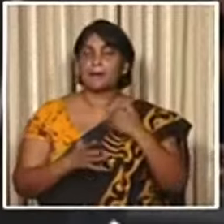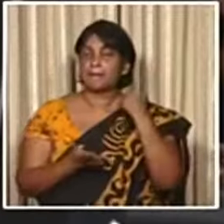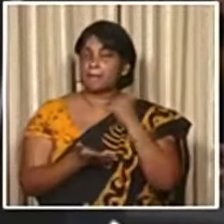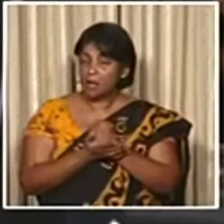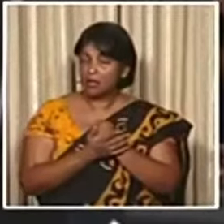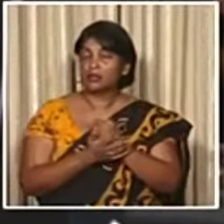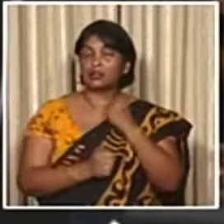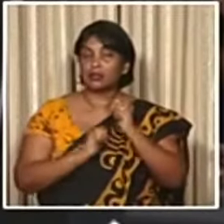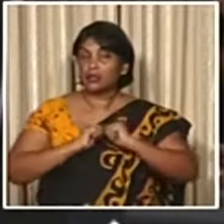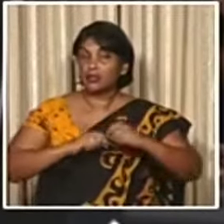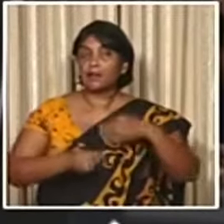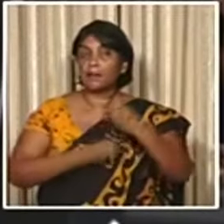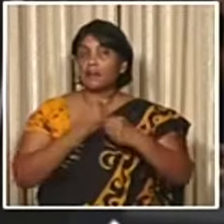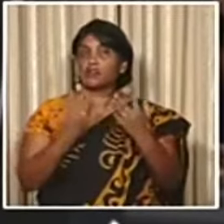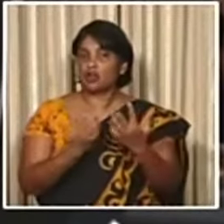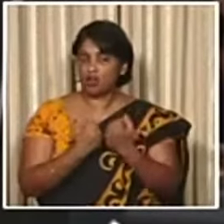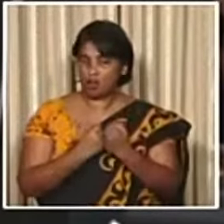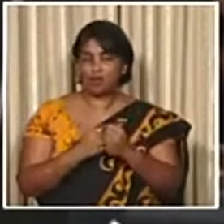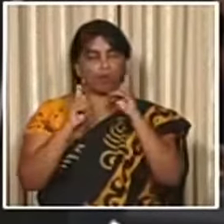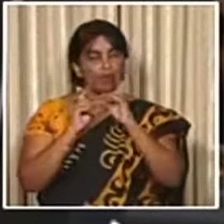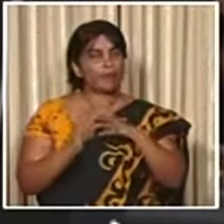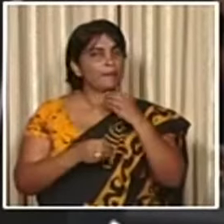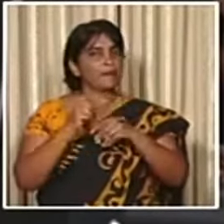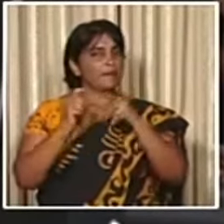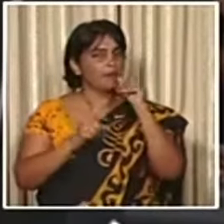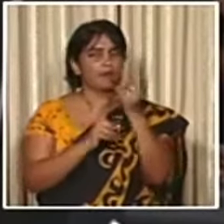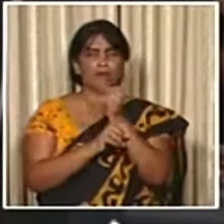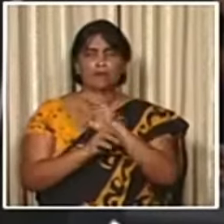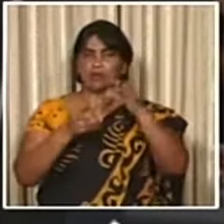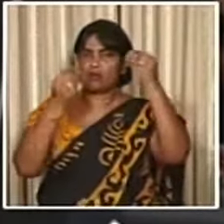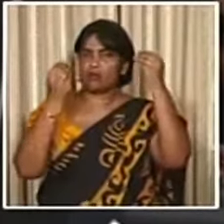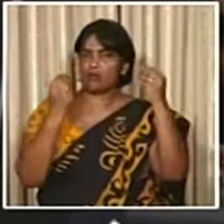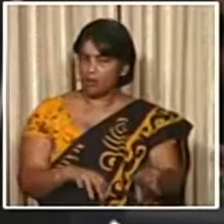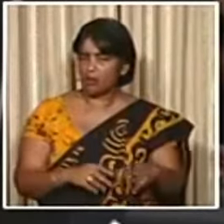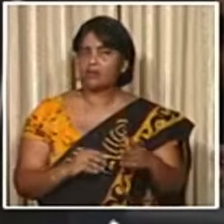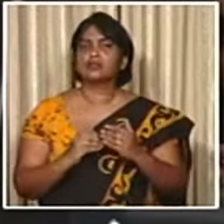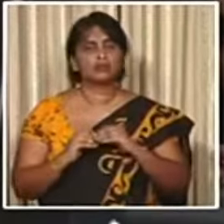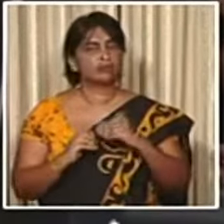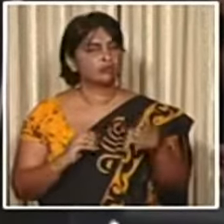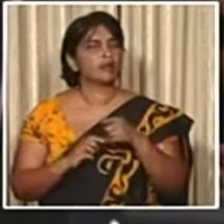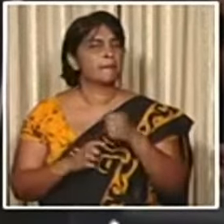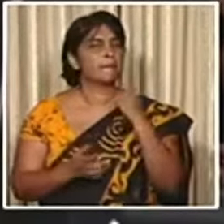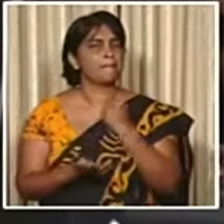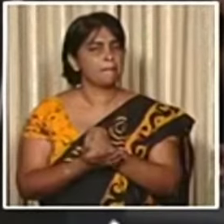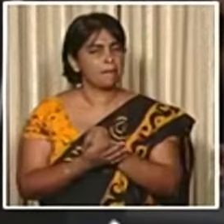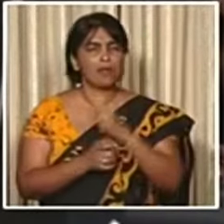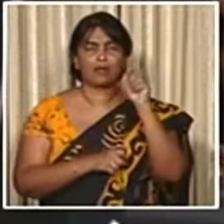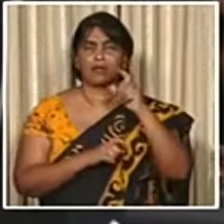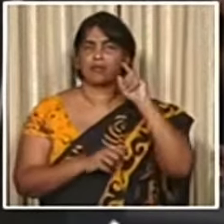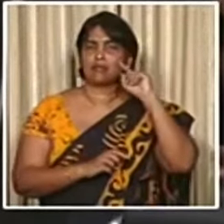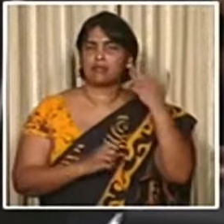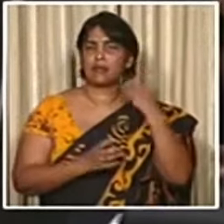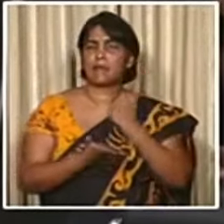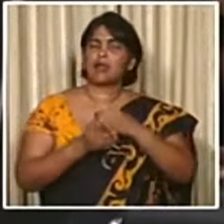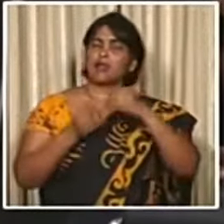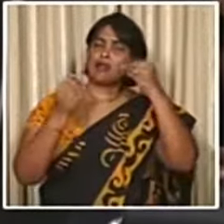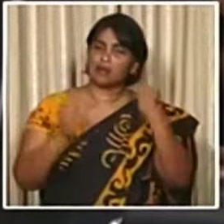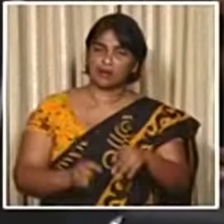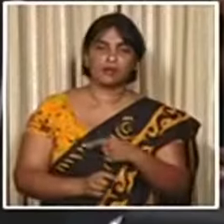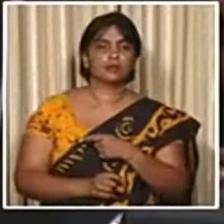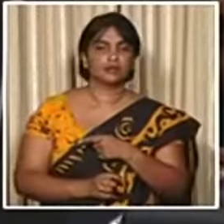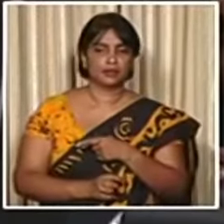බැංකුවක් දුවන්න ව්‍යවසායකයෝ ඕන. එතකොට මේ වගේ ව්‍යවසායකයෝ ටික එකපාරට කඩාවැටුවට පස්සේ බැංකුකාරින් දන්නේත් නැතුව බැංකුත්